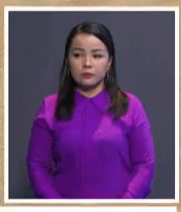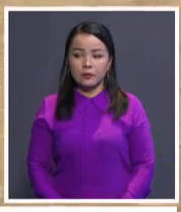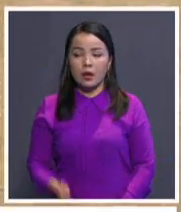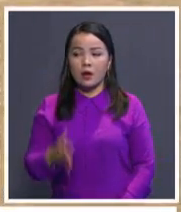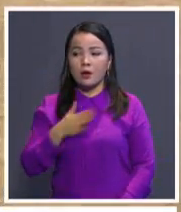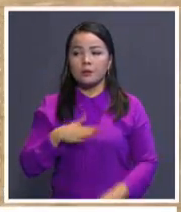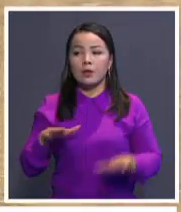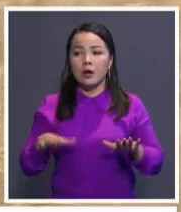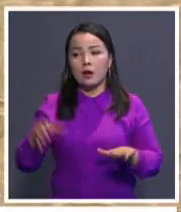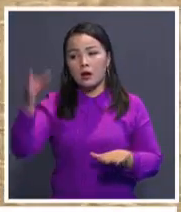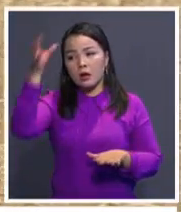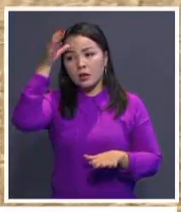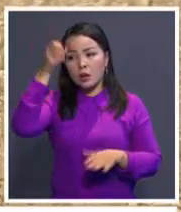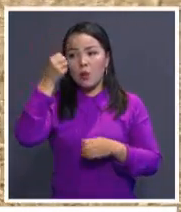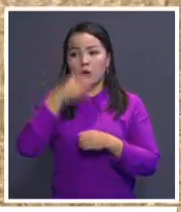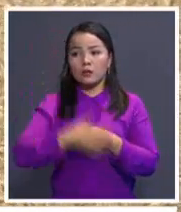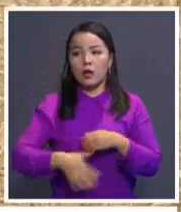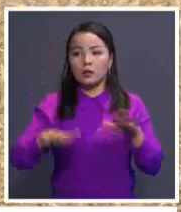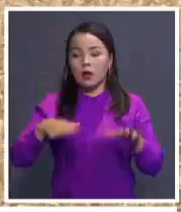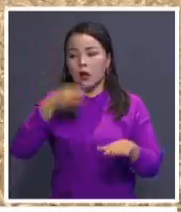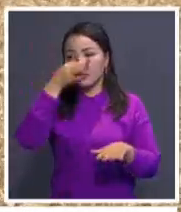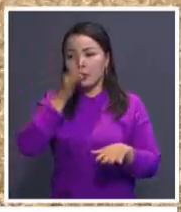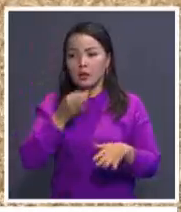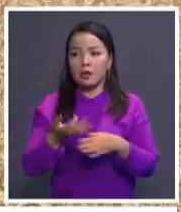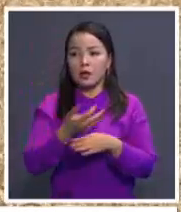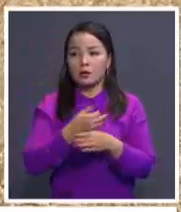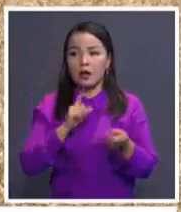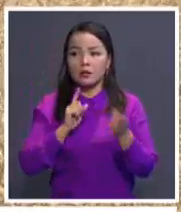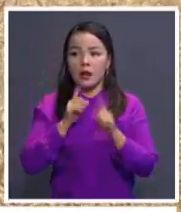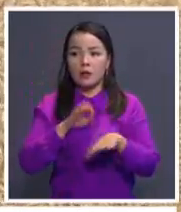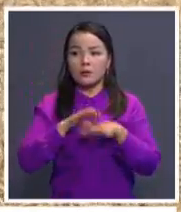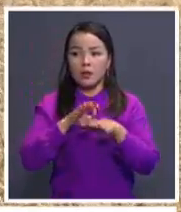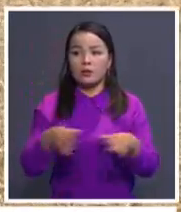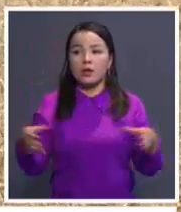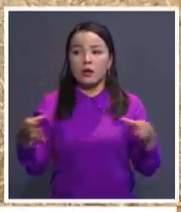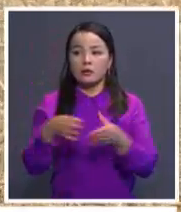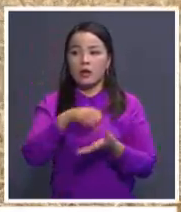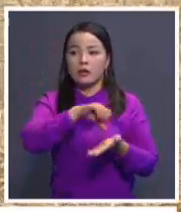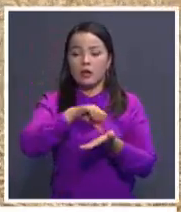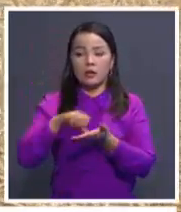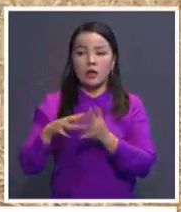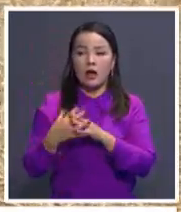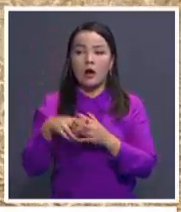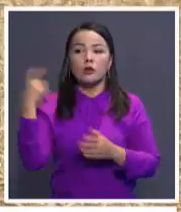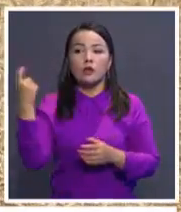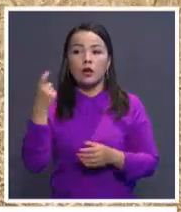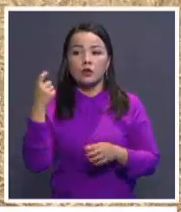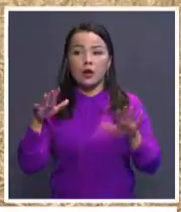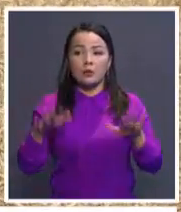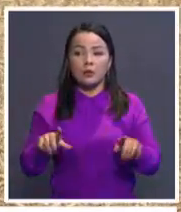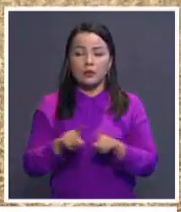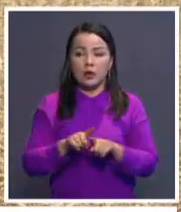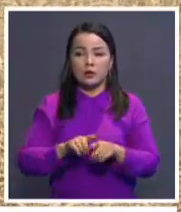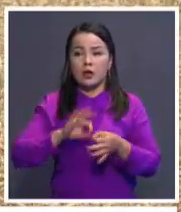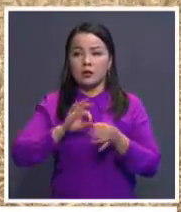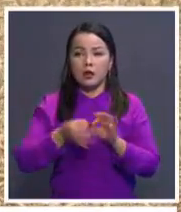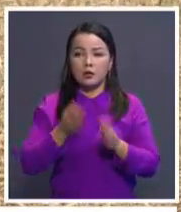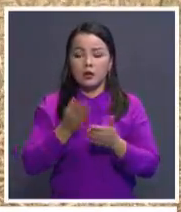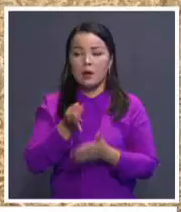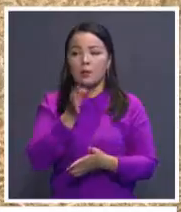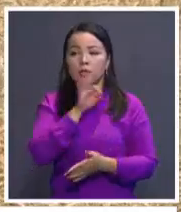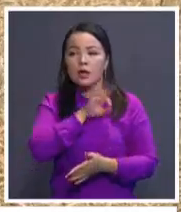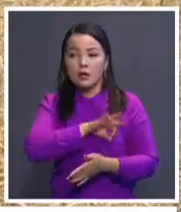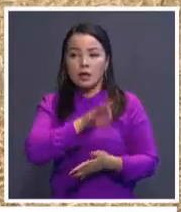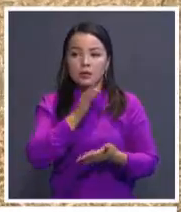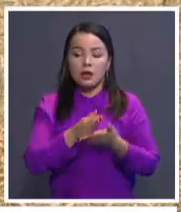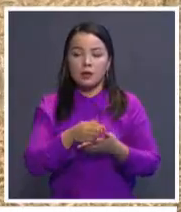Біз тұрған жер ғылыми орталықтың тәжірибелік алаңы, яғни бұл егістік алқабына ауыл шаруашылығы саласындағы тың технологиялар